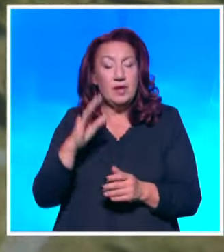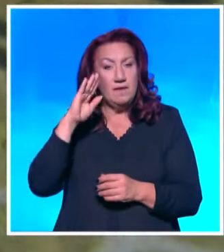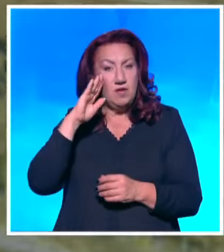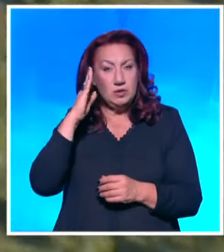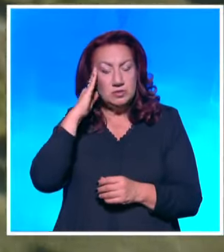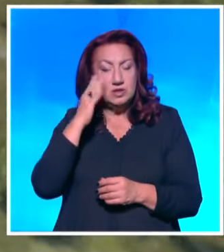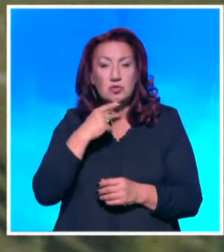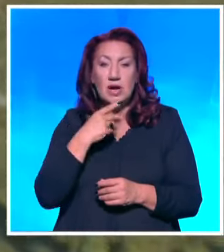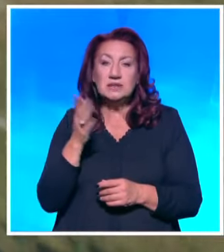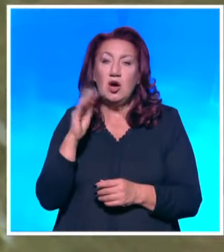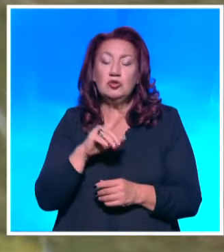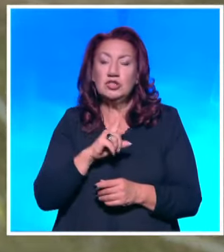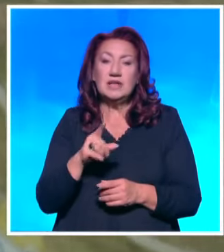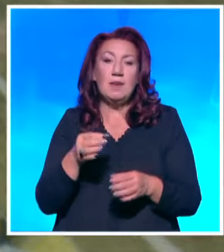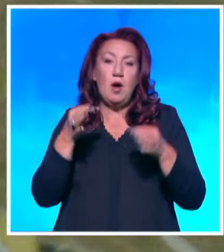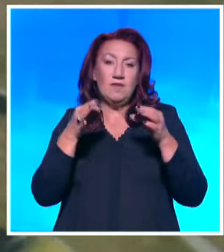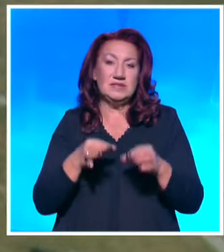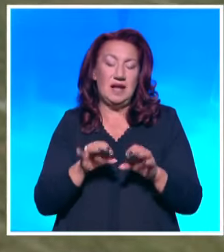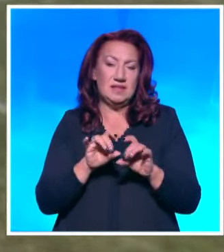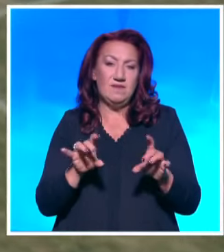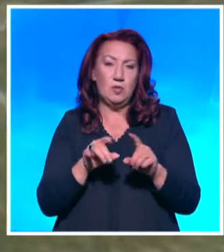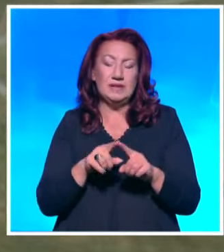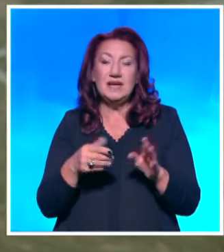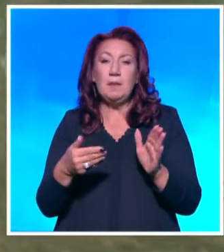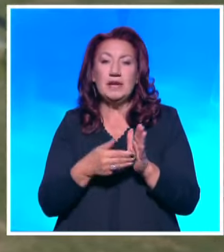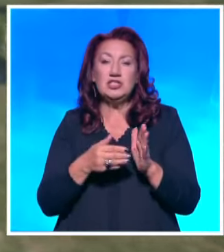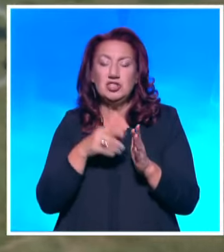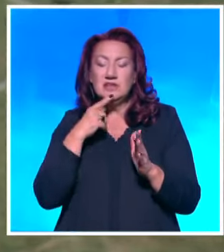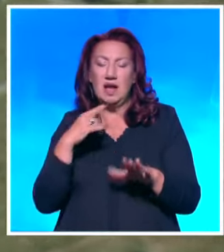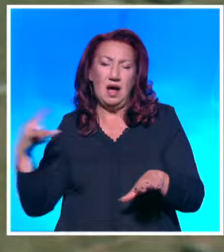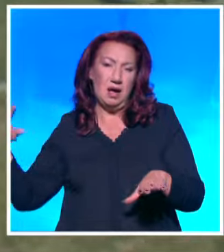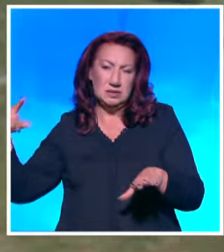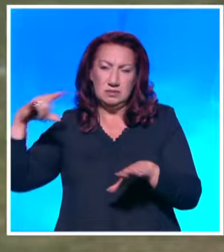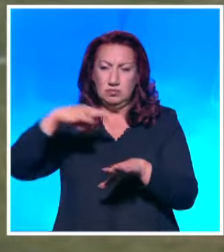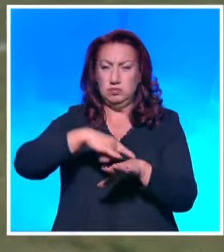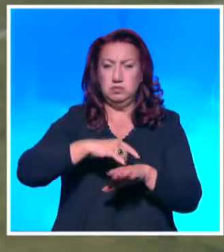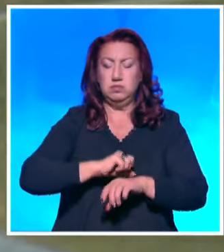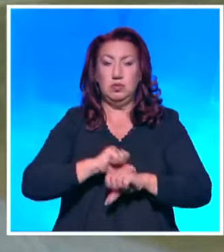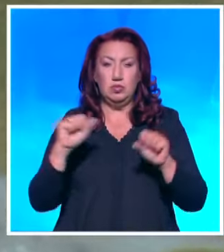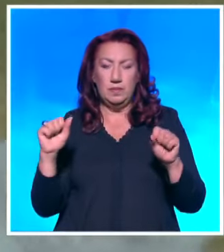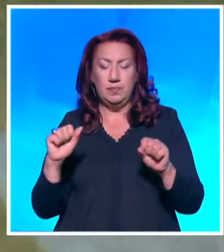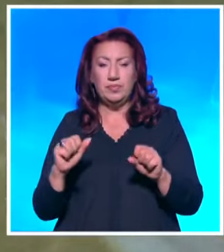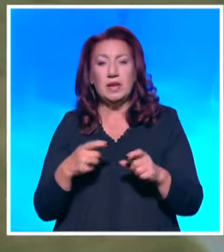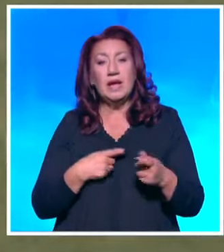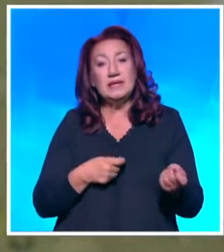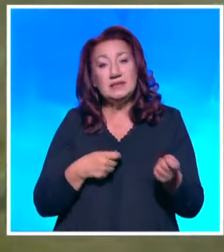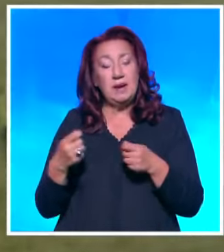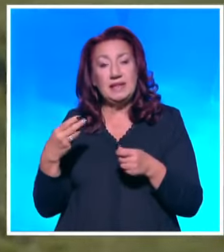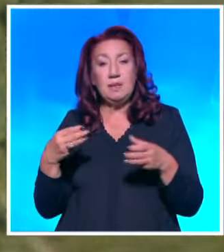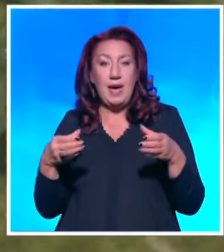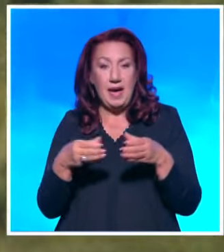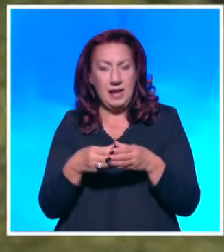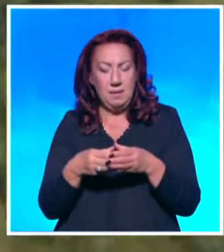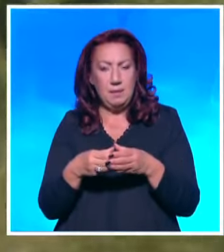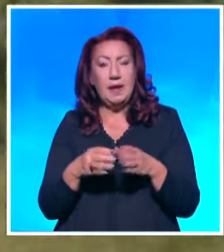още не разполагат с официалните данни за причината за катастрофата. Се изпратихме екипа заедно с кутията